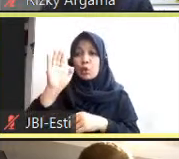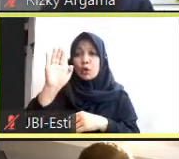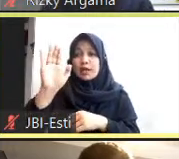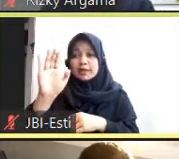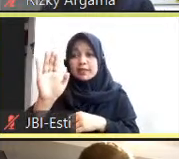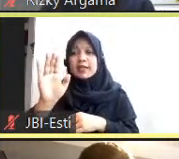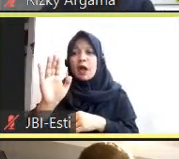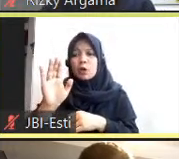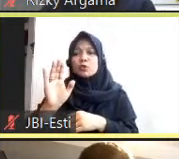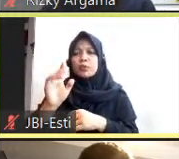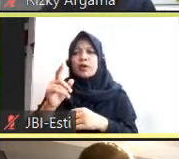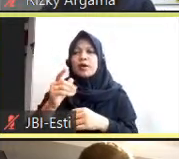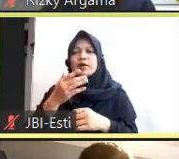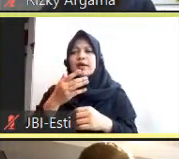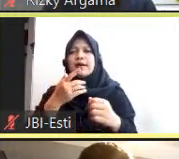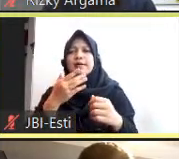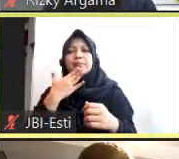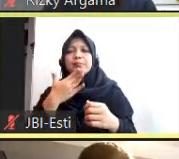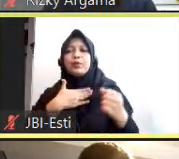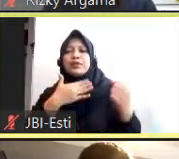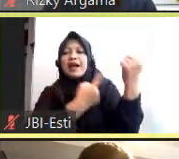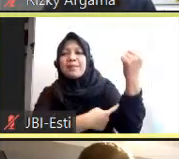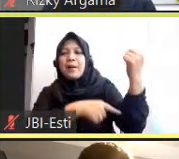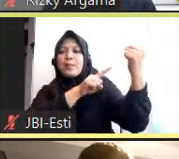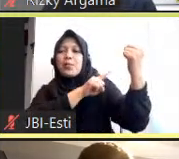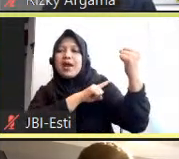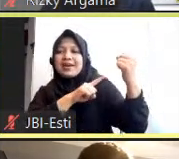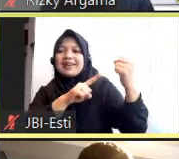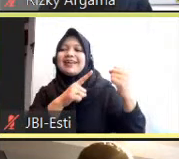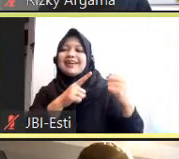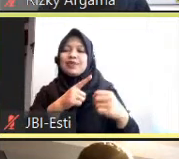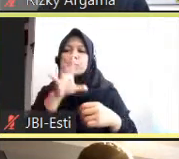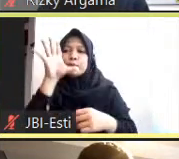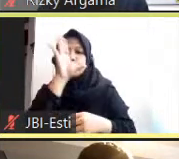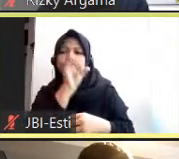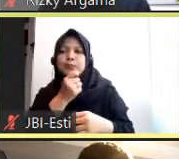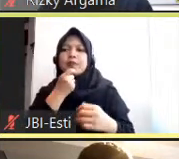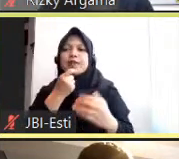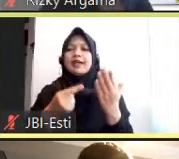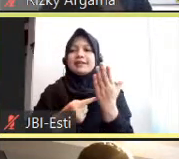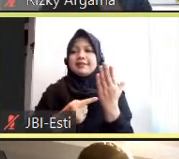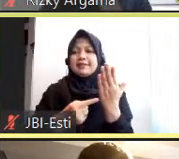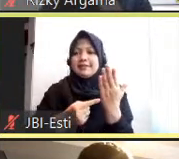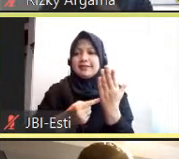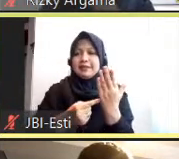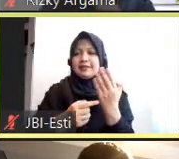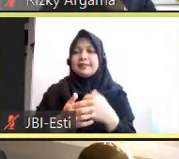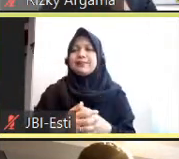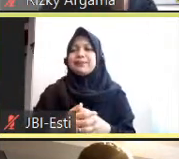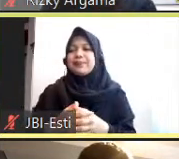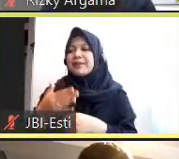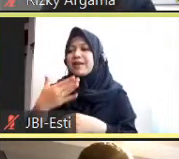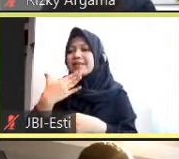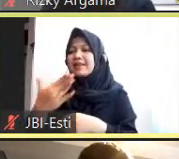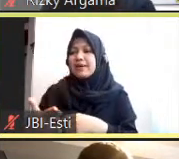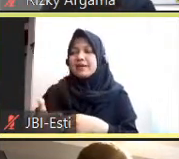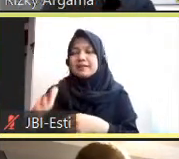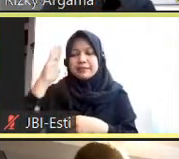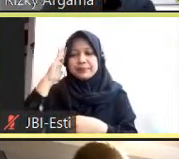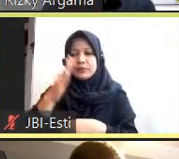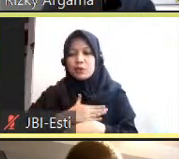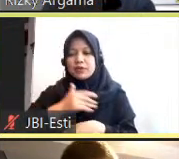pemanfaatan. Mudah-mudahan nggak terlalu panjang. Terima kasih. Assalamualaikum warahmatullahi wabarakatuh.